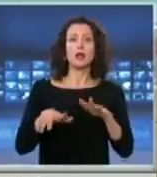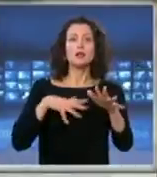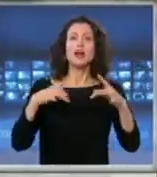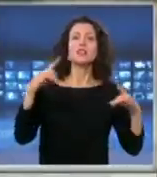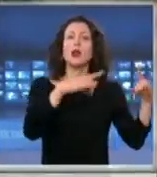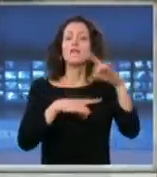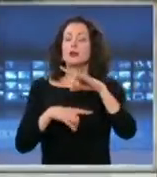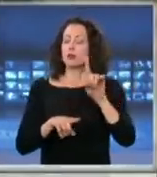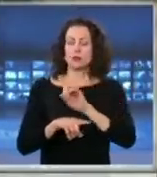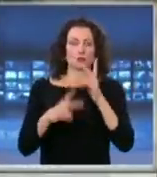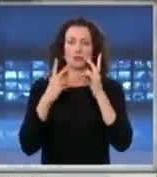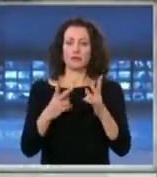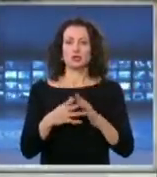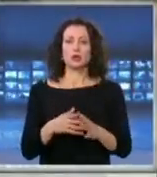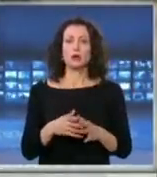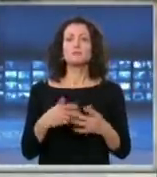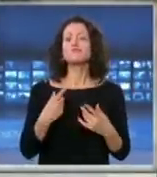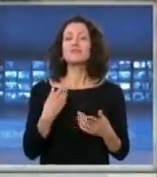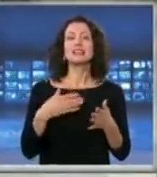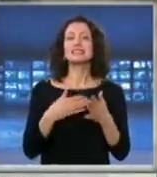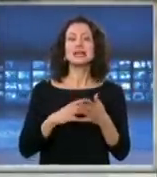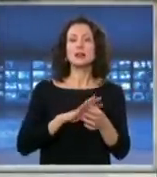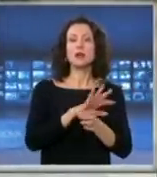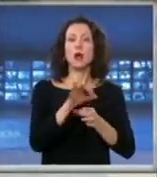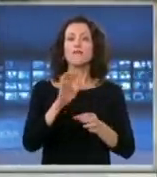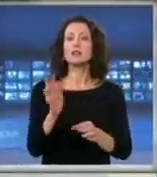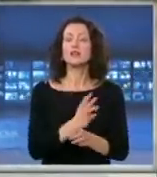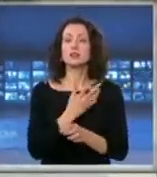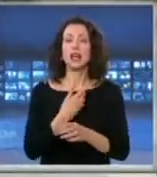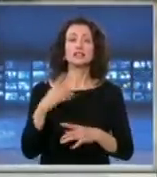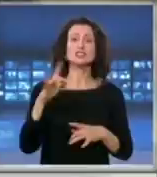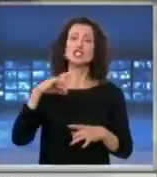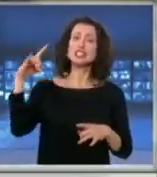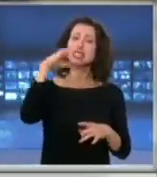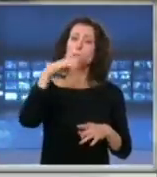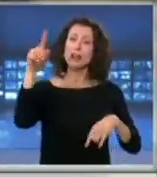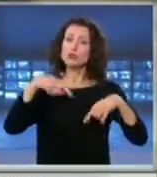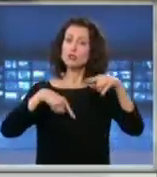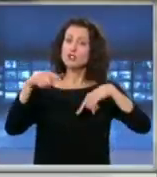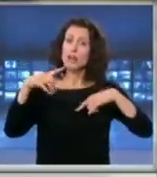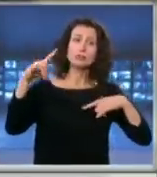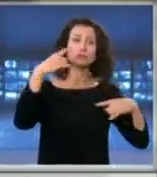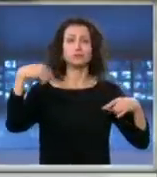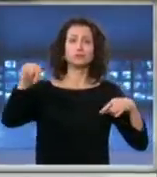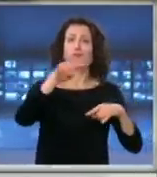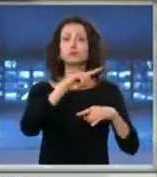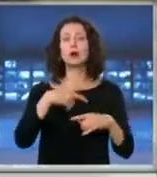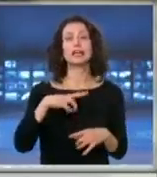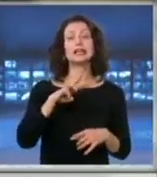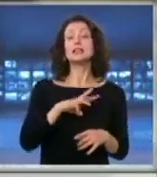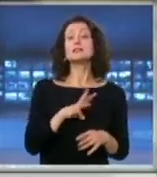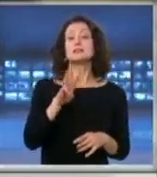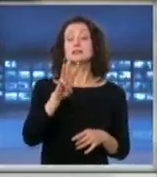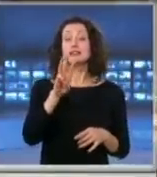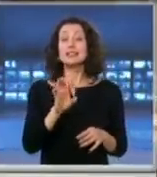генерирано. Заради COVID-19 през март самолетодвиженията са с 30% по-малко в сравнение с